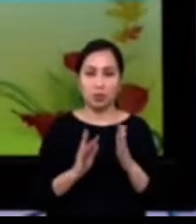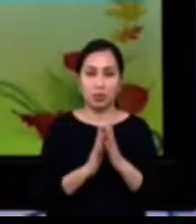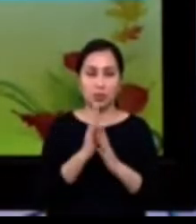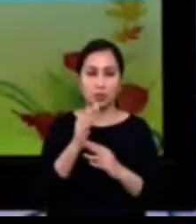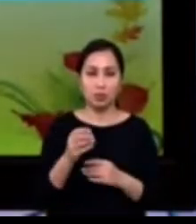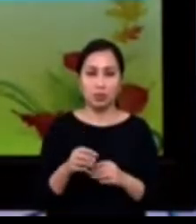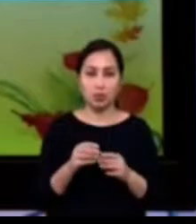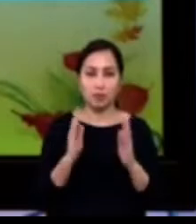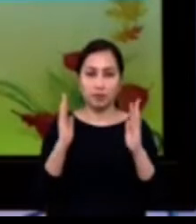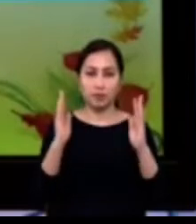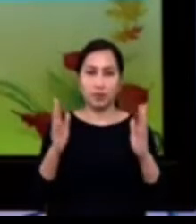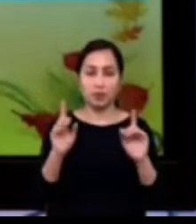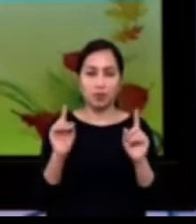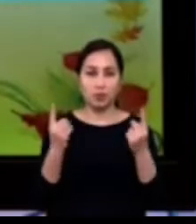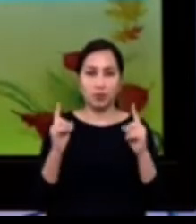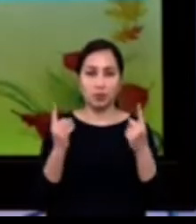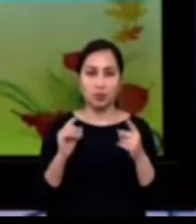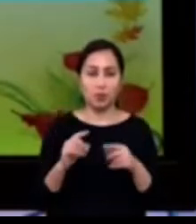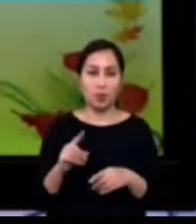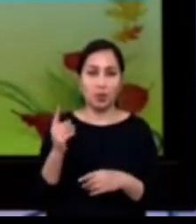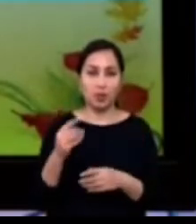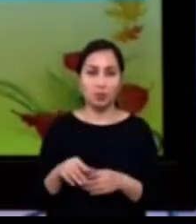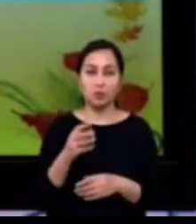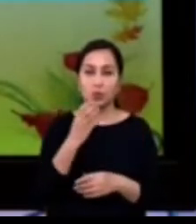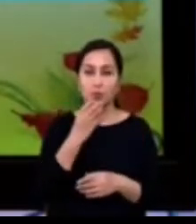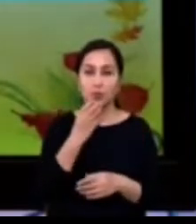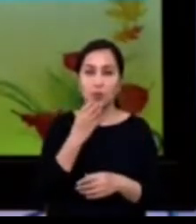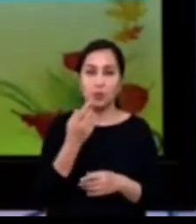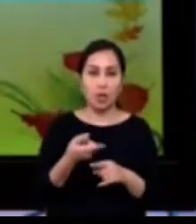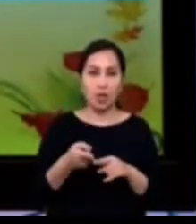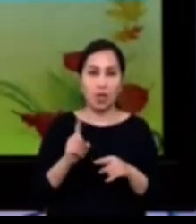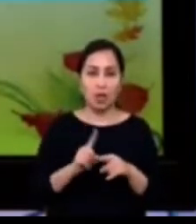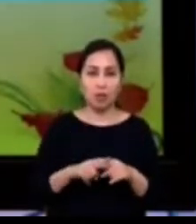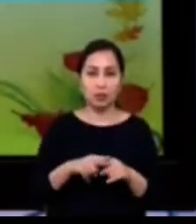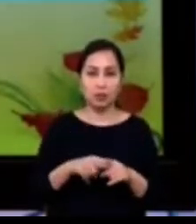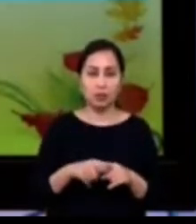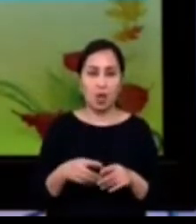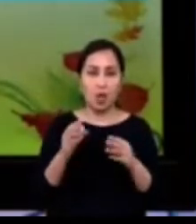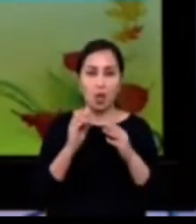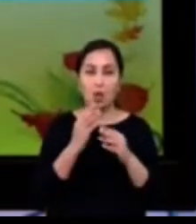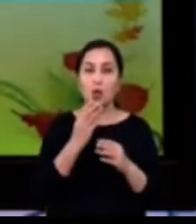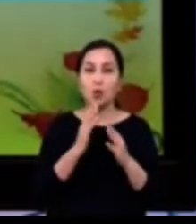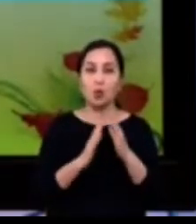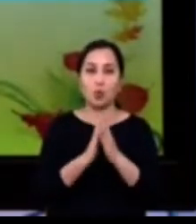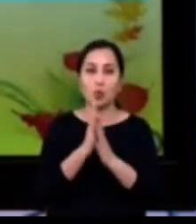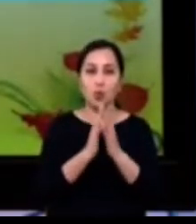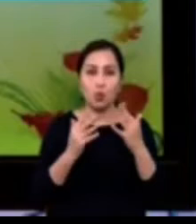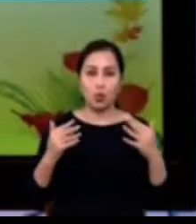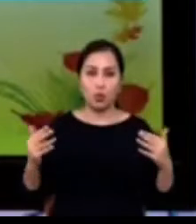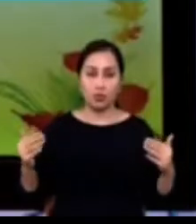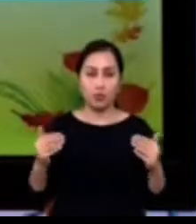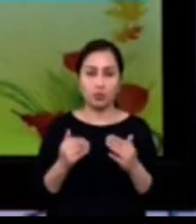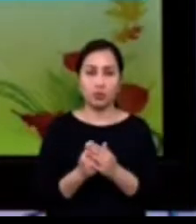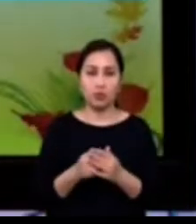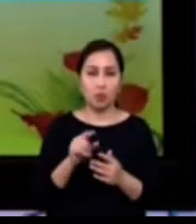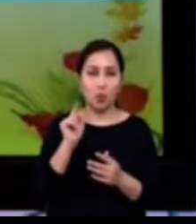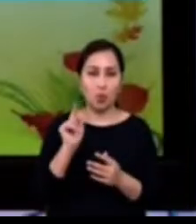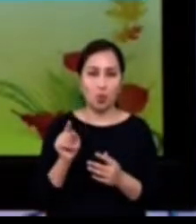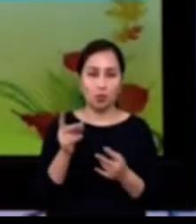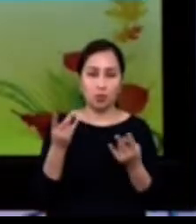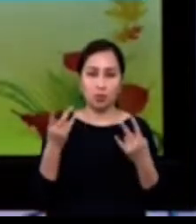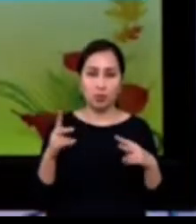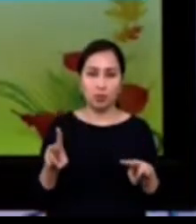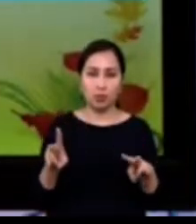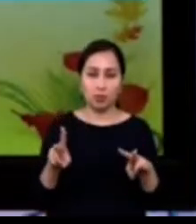саду. А почему? Потому что помидор – это овощ. И он